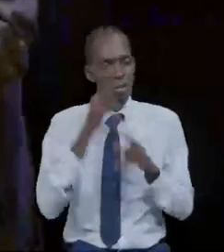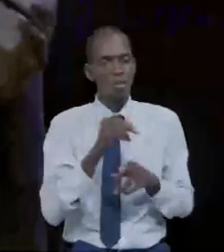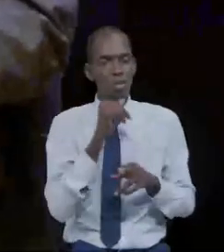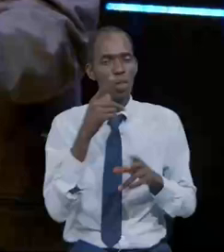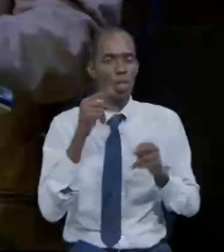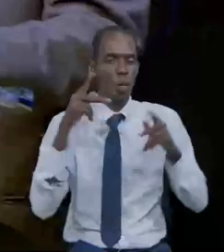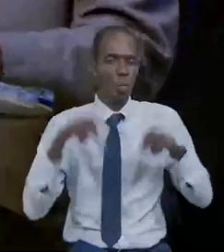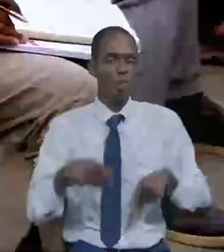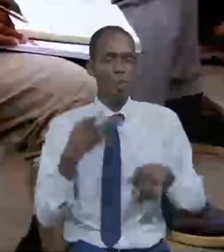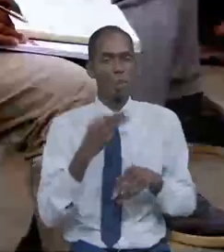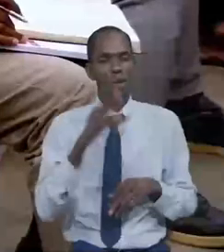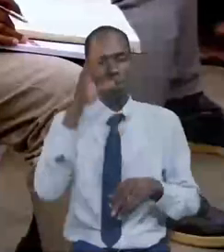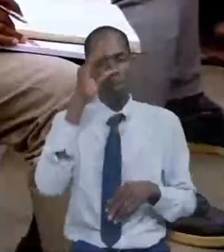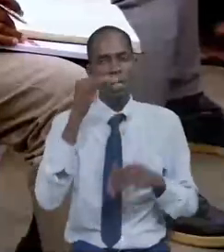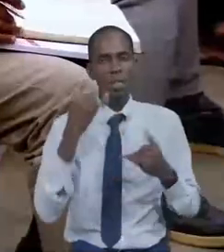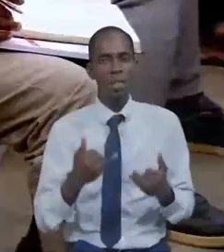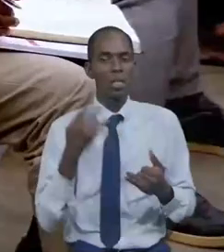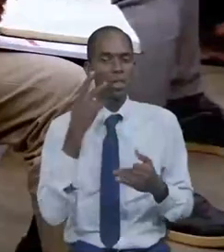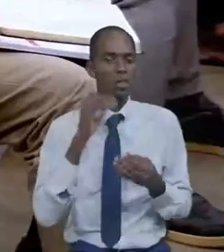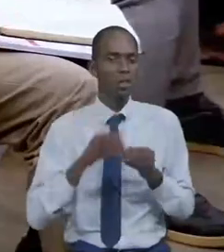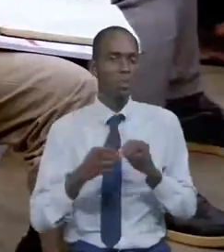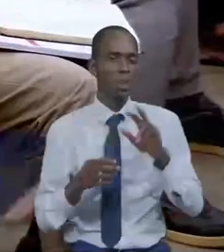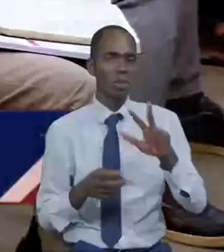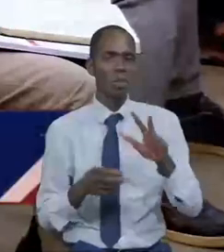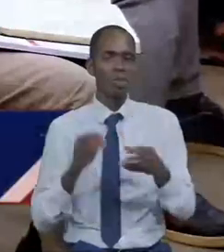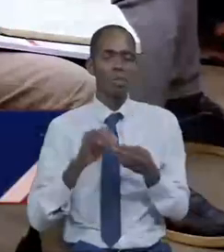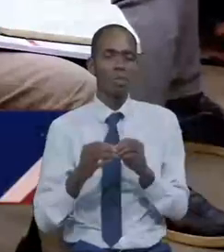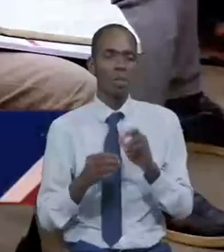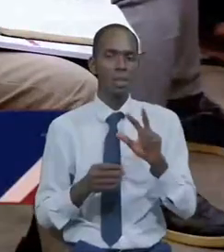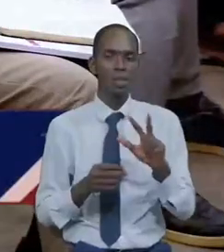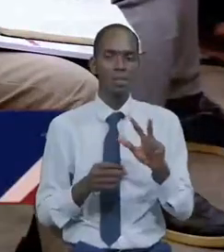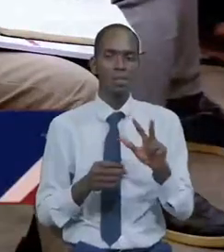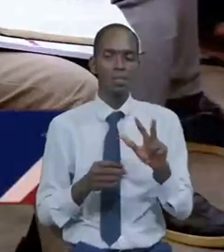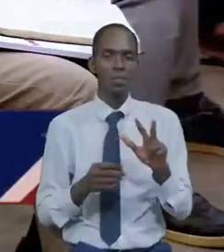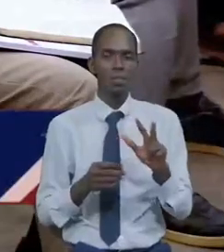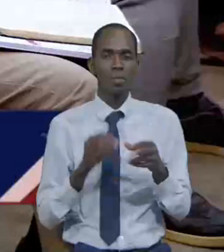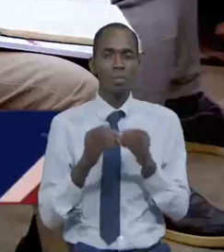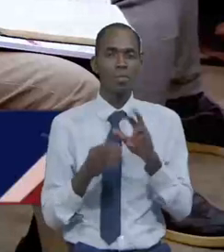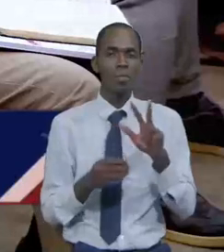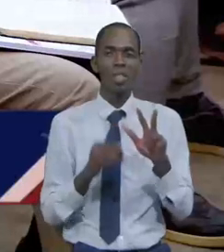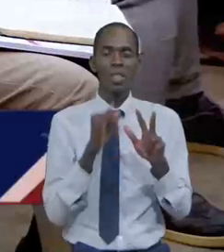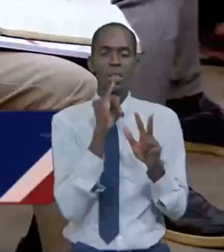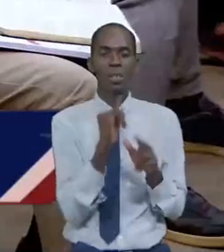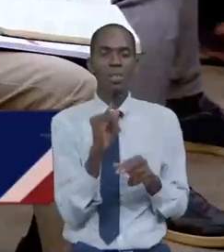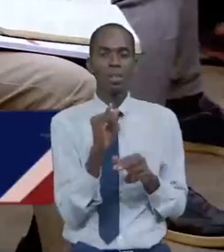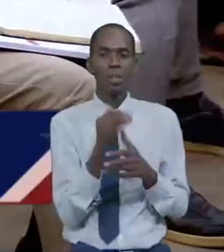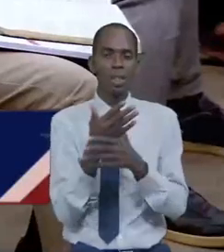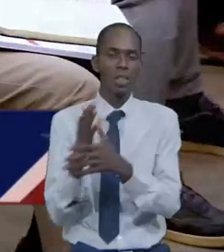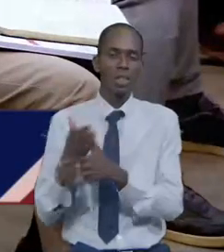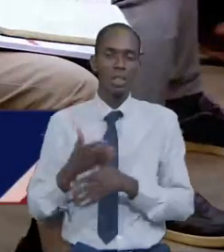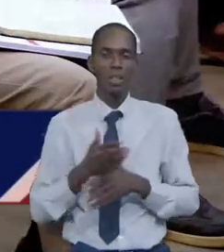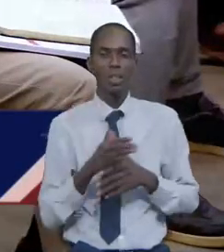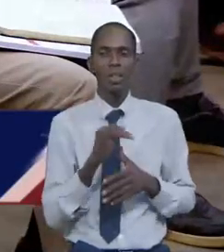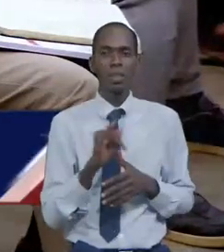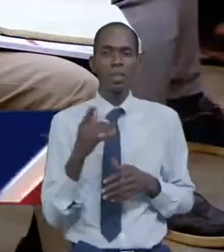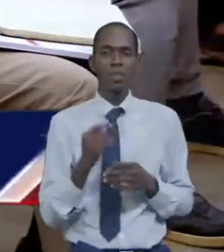hommes. Alors, la troisième section ici, nous allons parler de partager